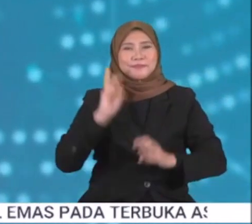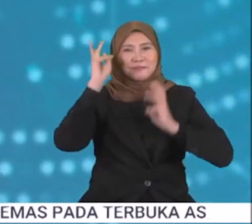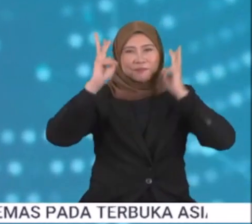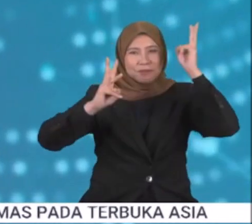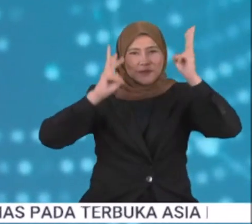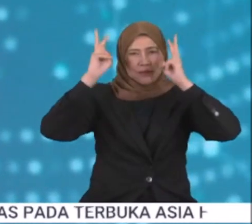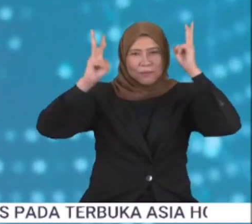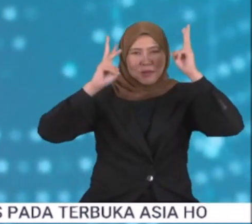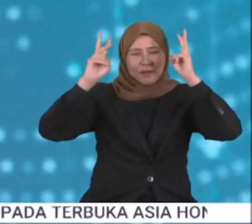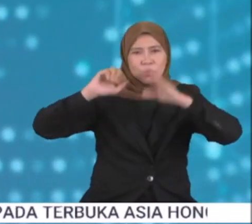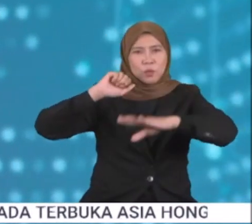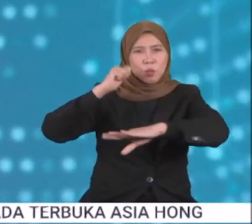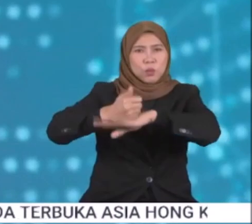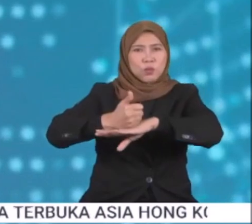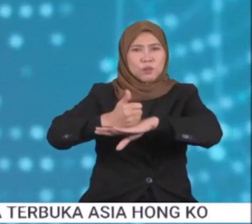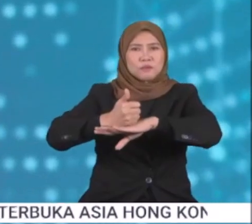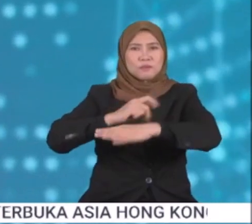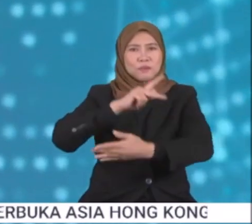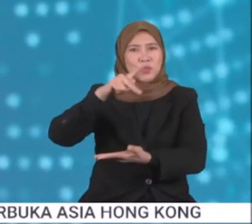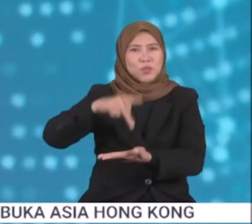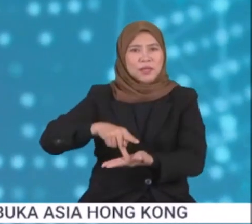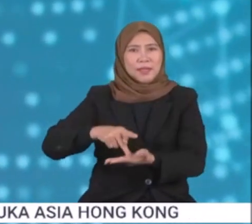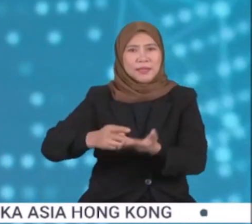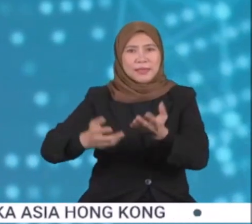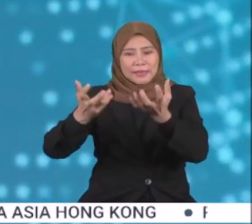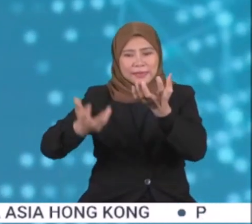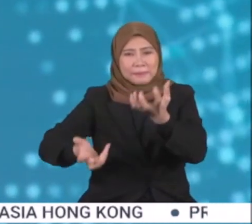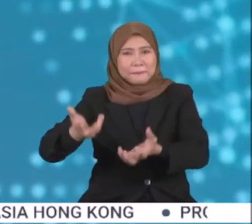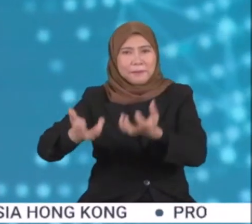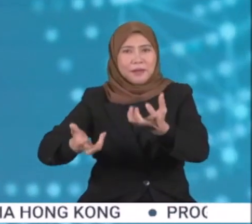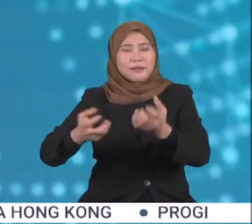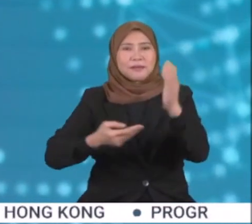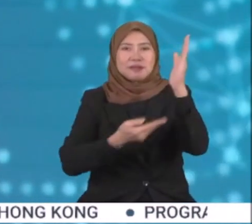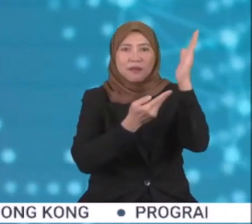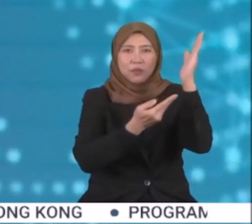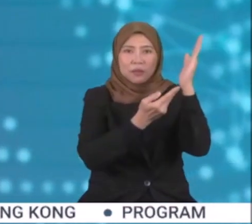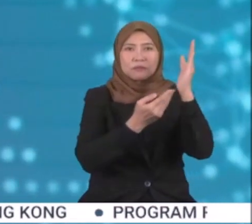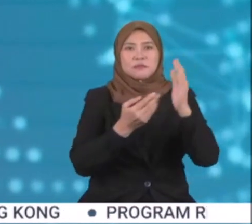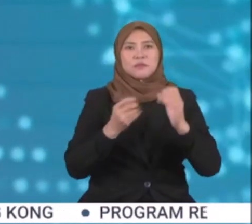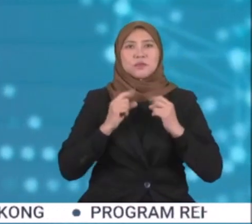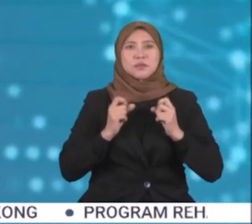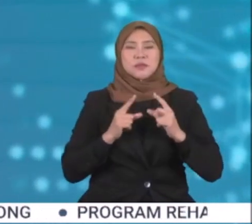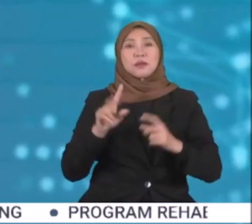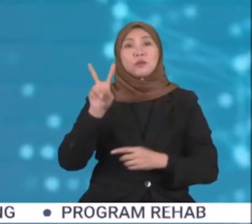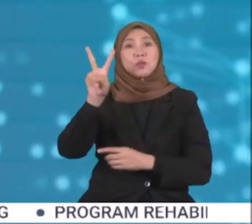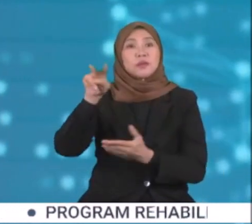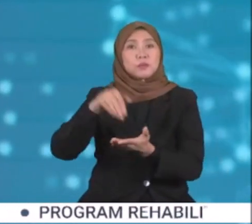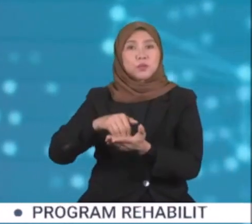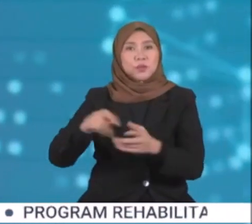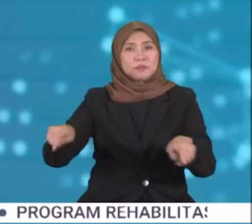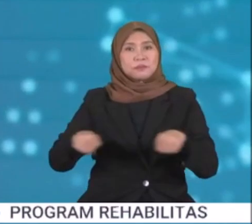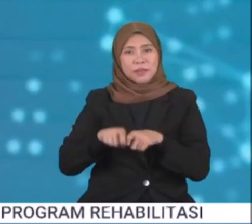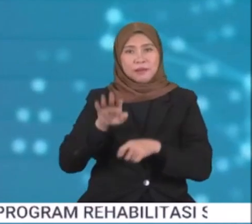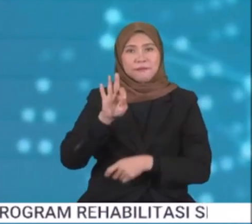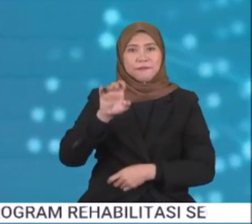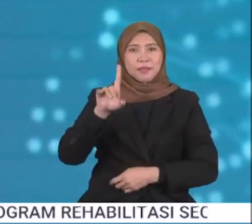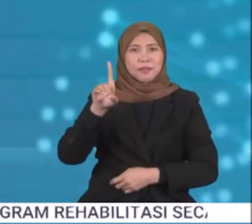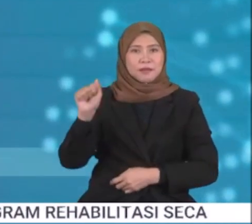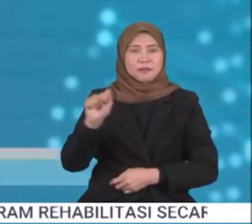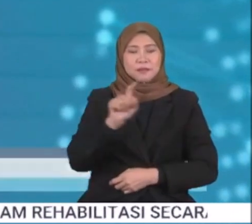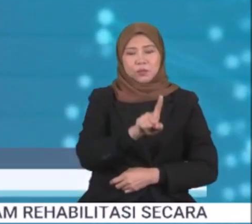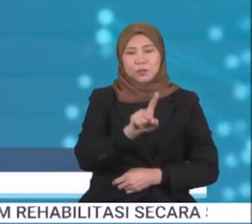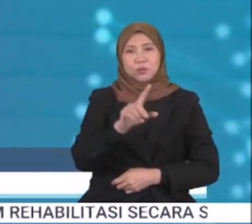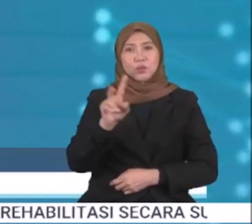bimbang dengan kewujudan pusat timbang sawit swasta lebih 2000 peneroka di felda kota gelanggi sat dua